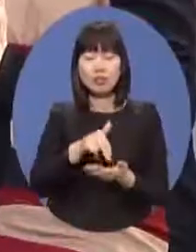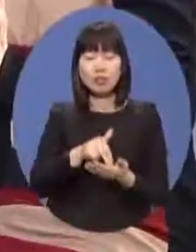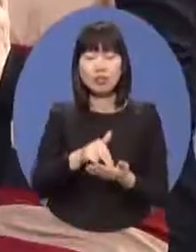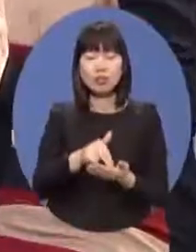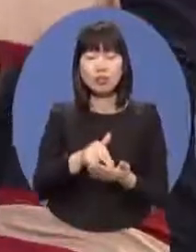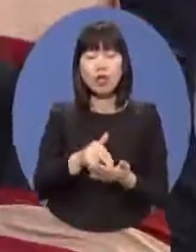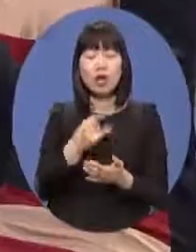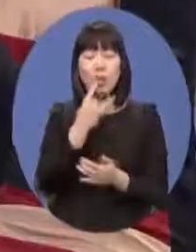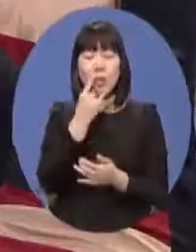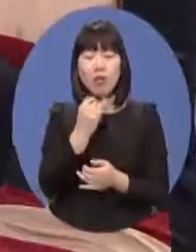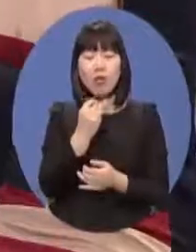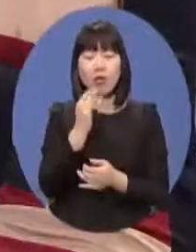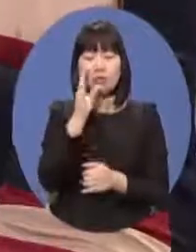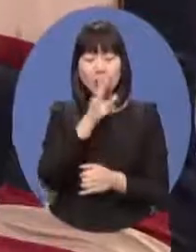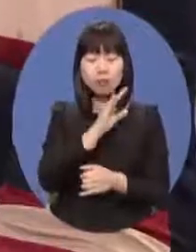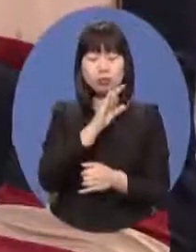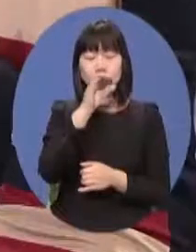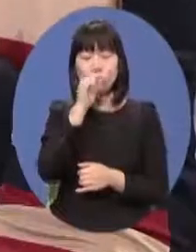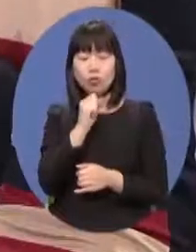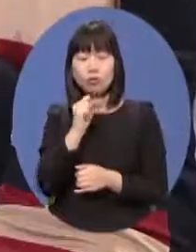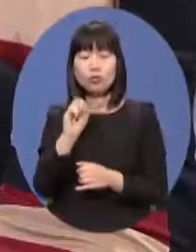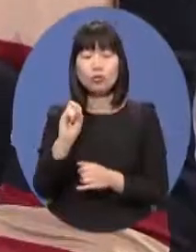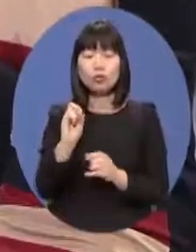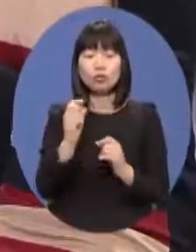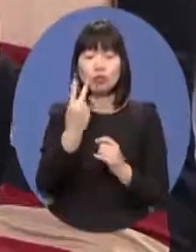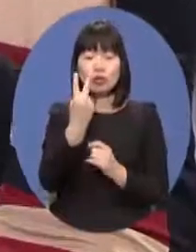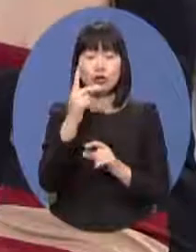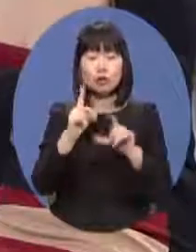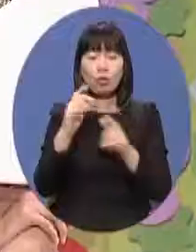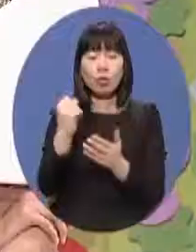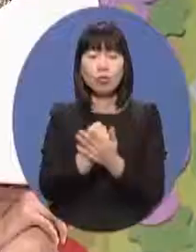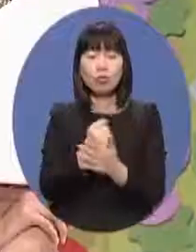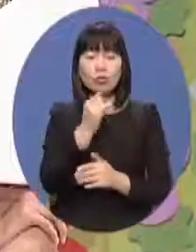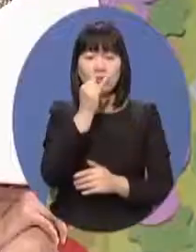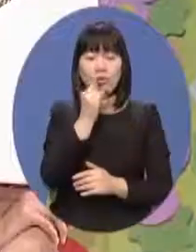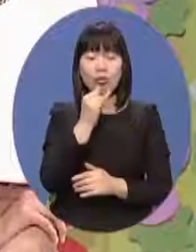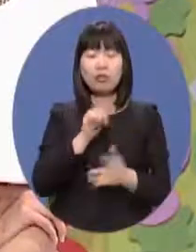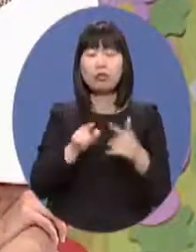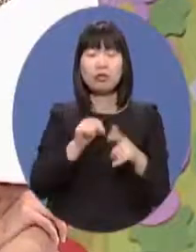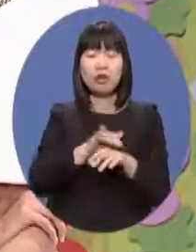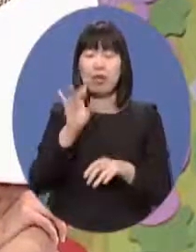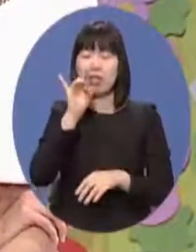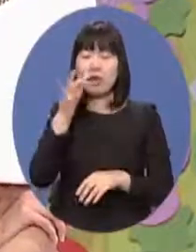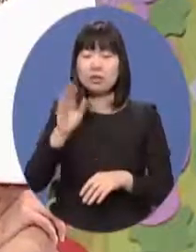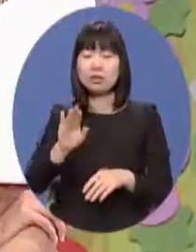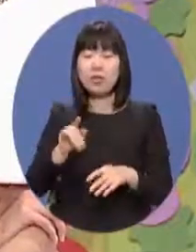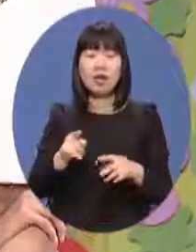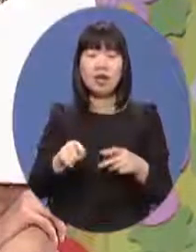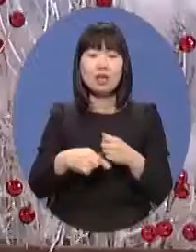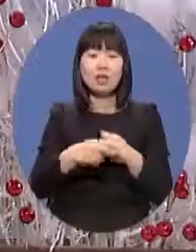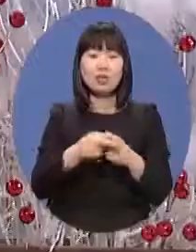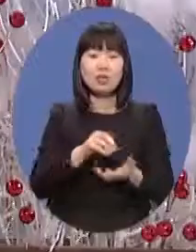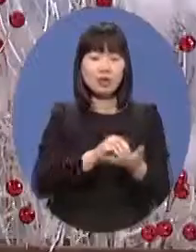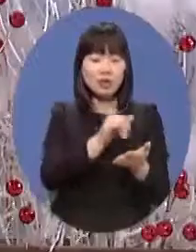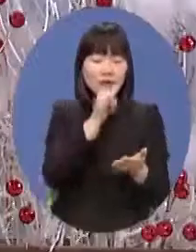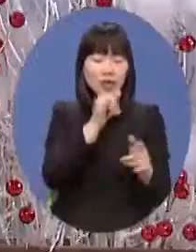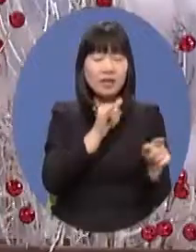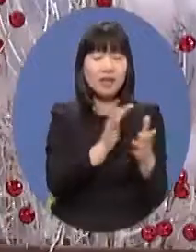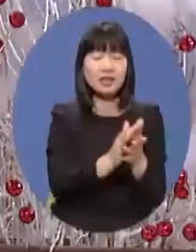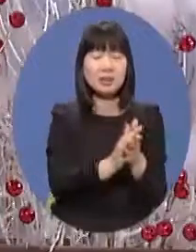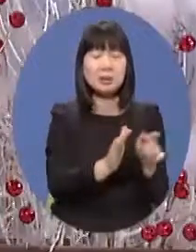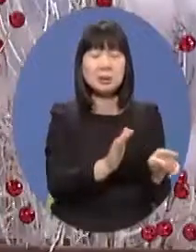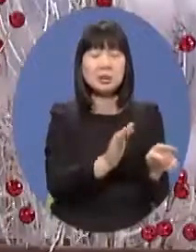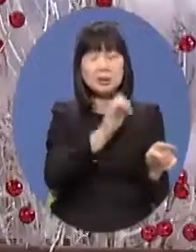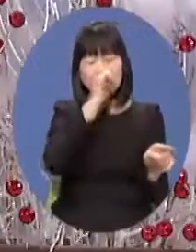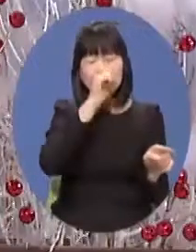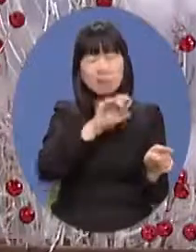아이들은. 그런데 이제 이 저기 초등학교 시기를 들어오게 되면 아하, 내가 저 친구가 너무 좋기도 하지만 이럴 때 내가 미운